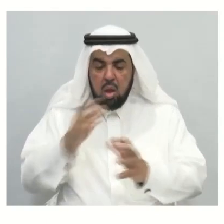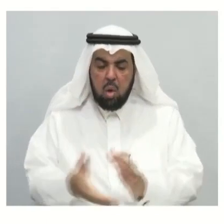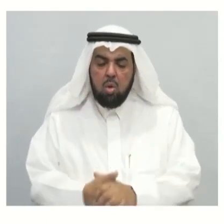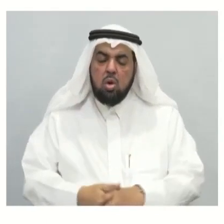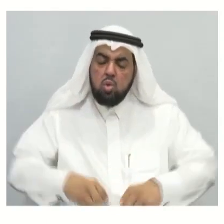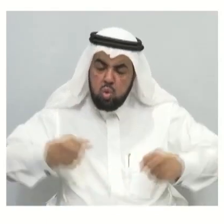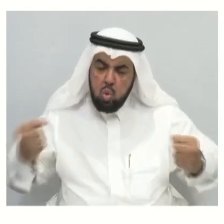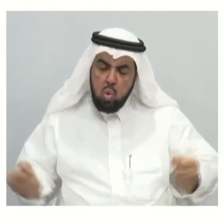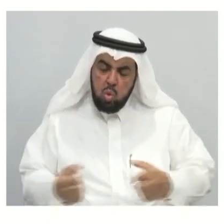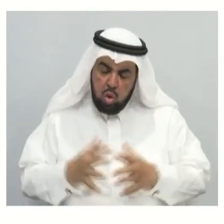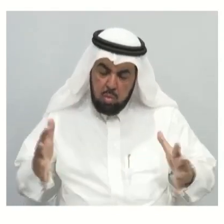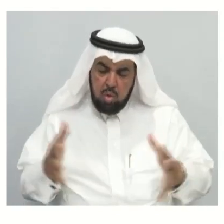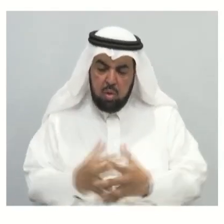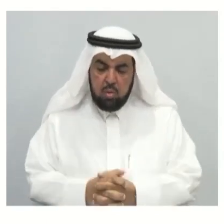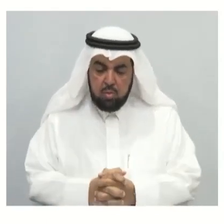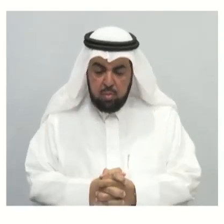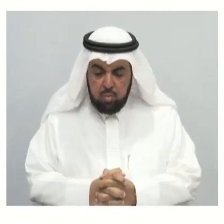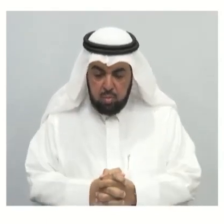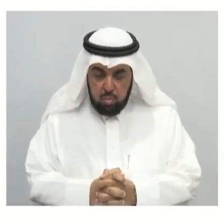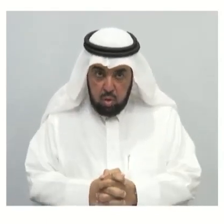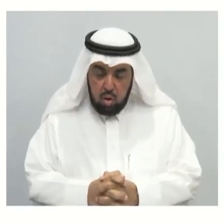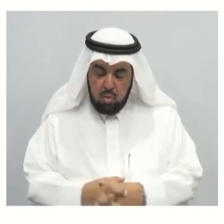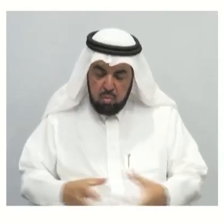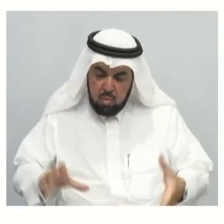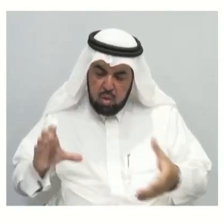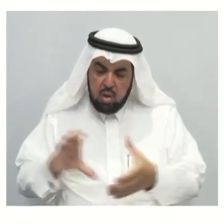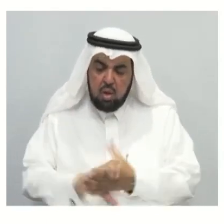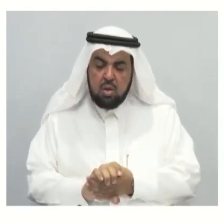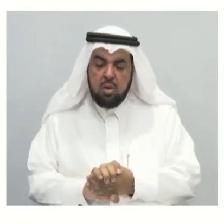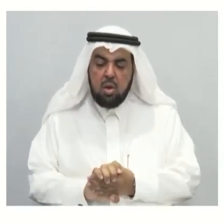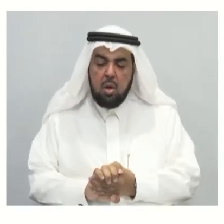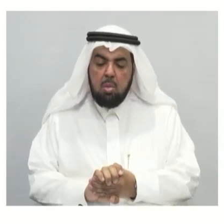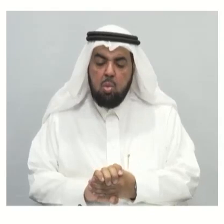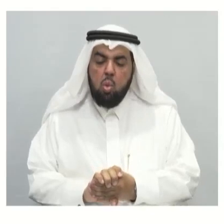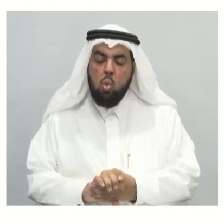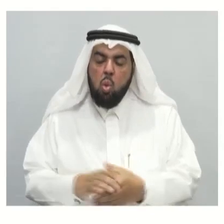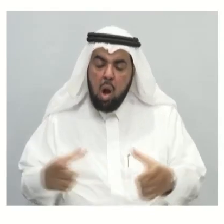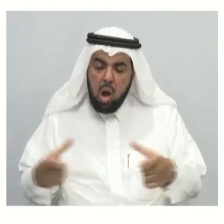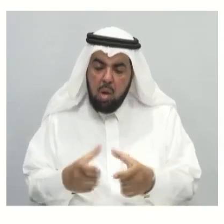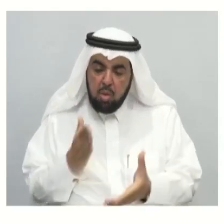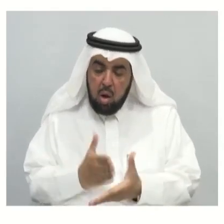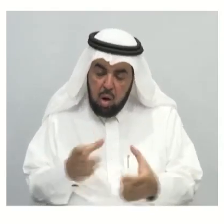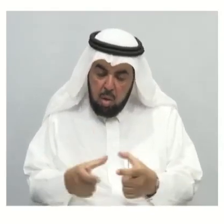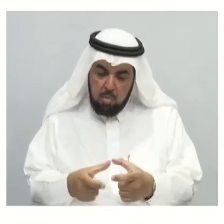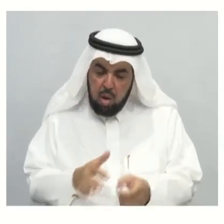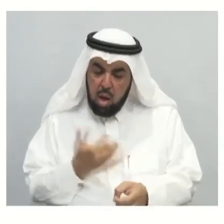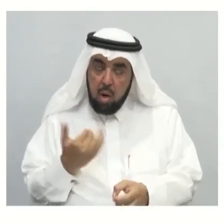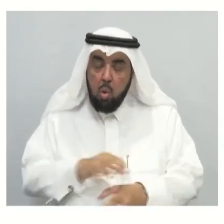كبيره بعد ان تسعى الى تحقيق السلم والامن العربي ايضا تحقيق سلم وامن